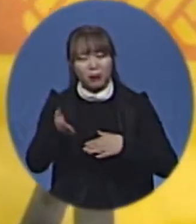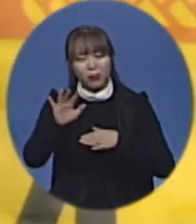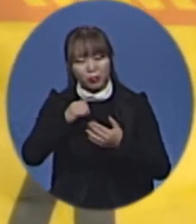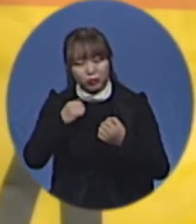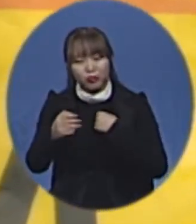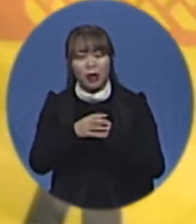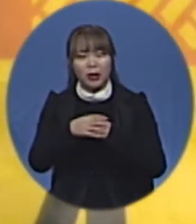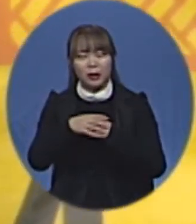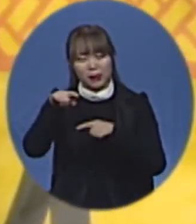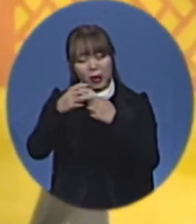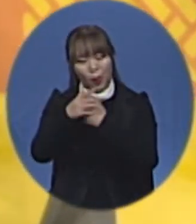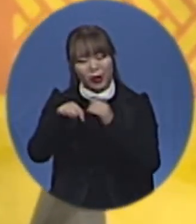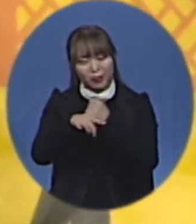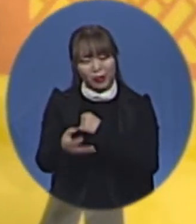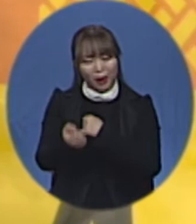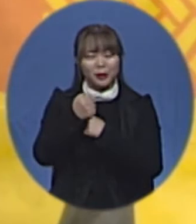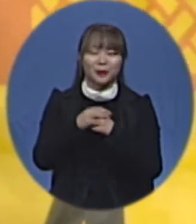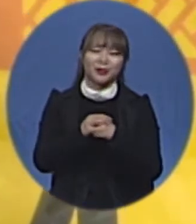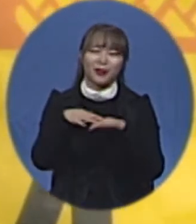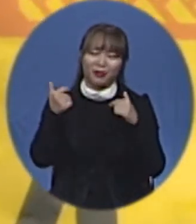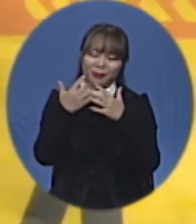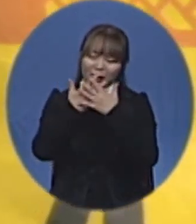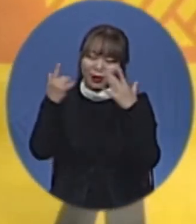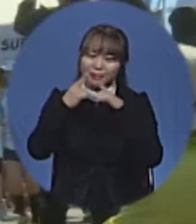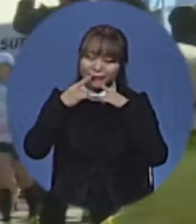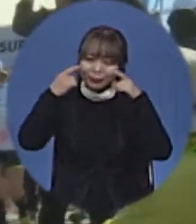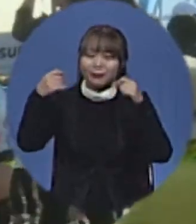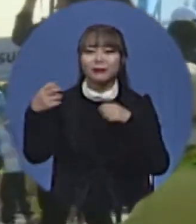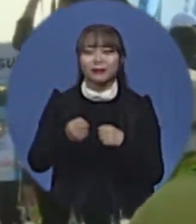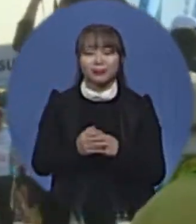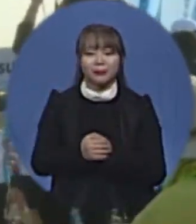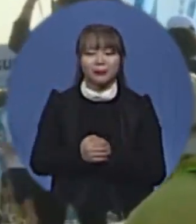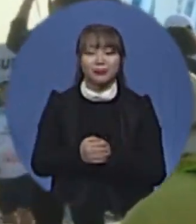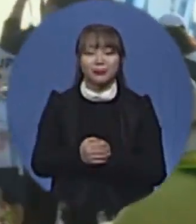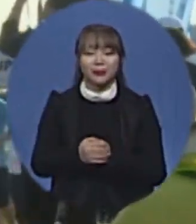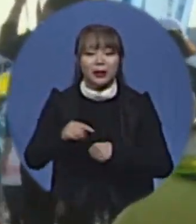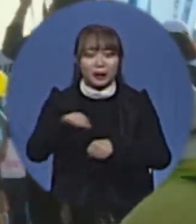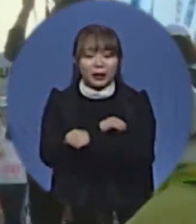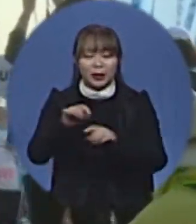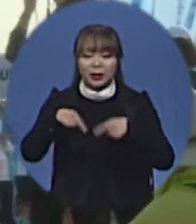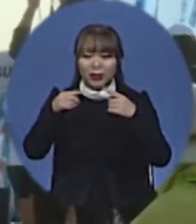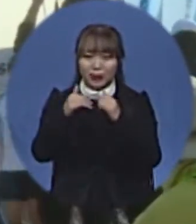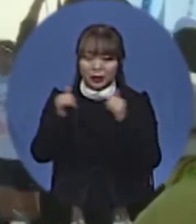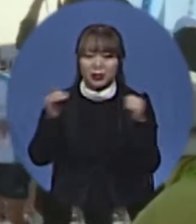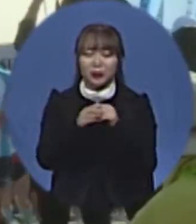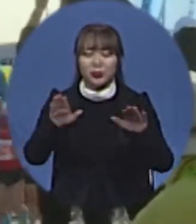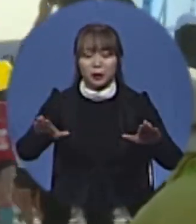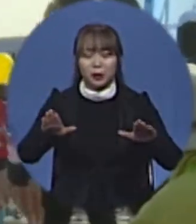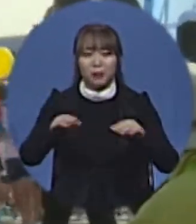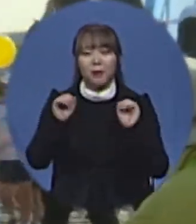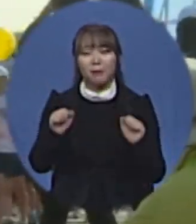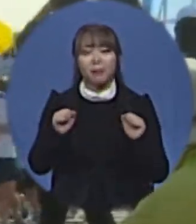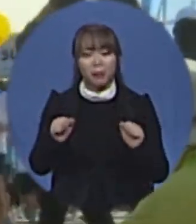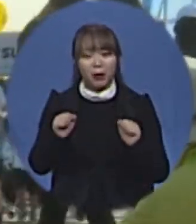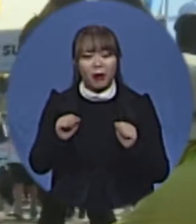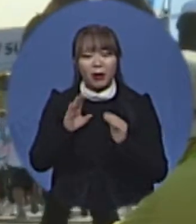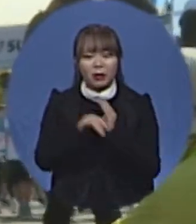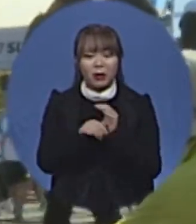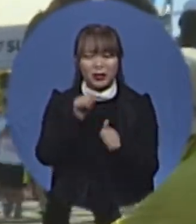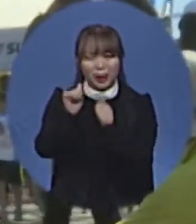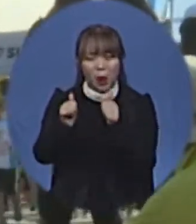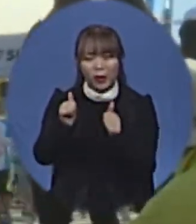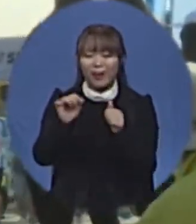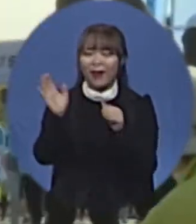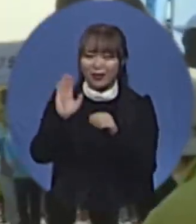의미를 되새기며 환한 웃음을 잃지 않았습니다. 특히 참가자들은 이번 마라톤 대회가 경쟁을